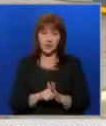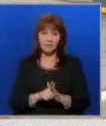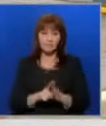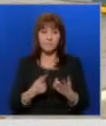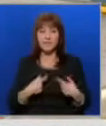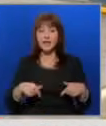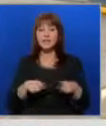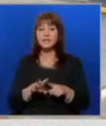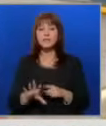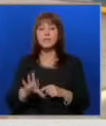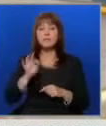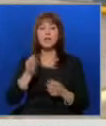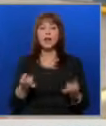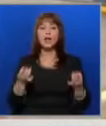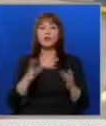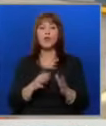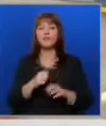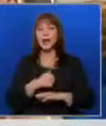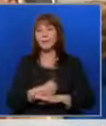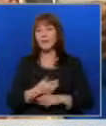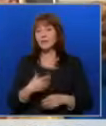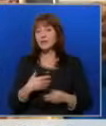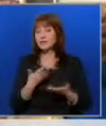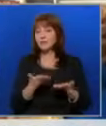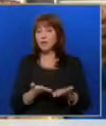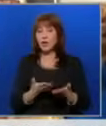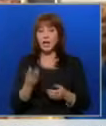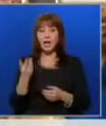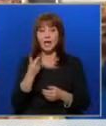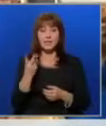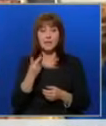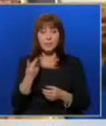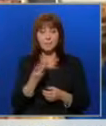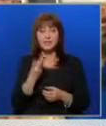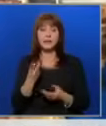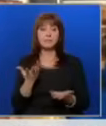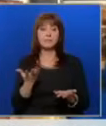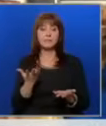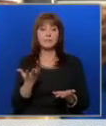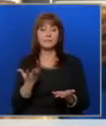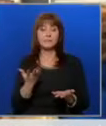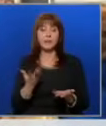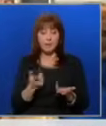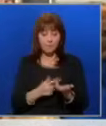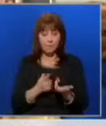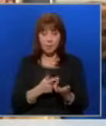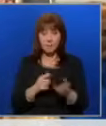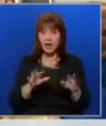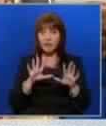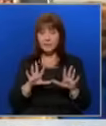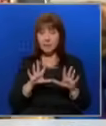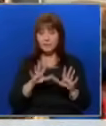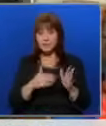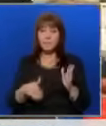сме се избрали нови кмети, искам да се е той. Три пъти ги проправяват, три пъти за 10 гласа.